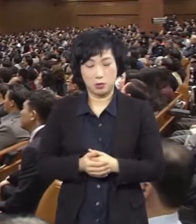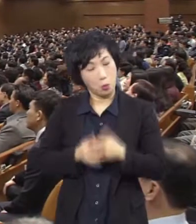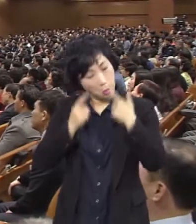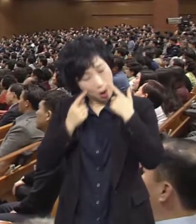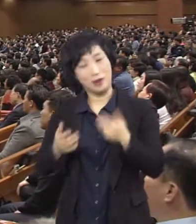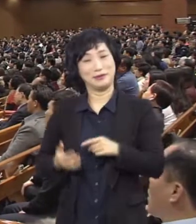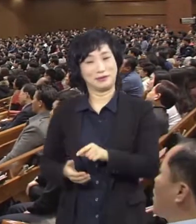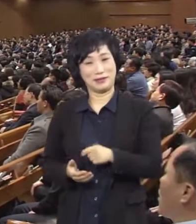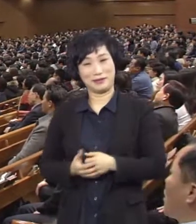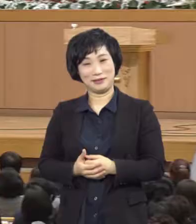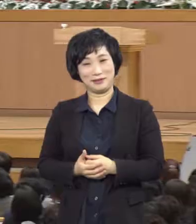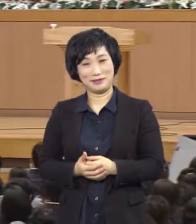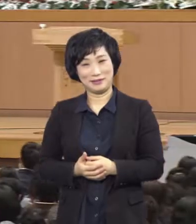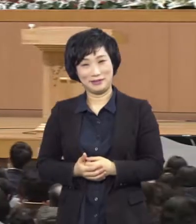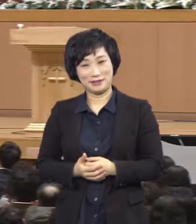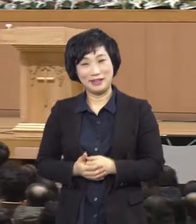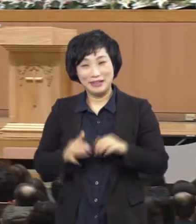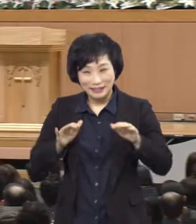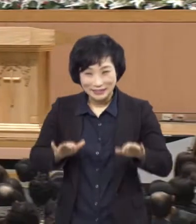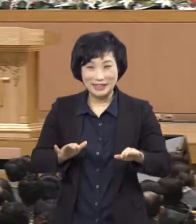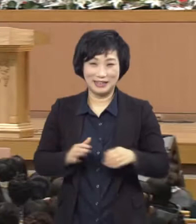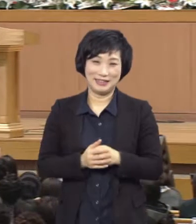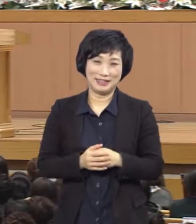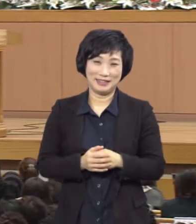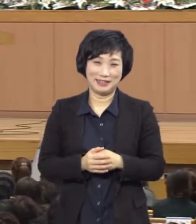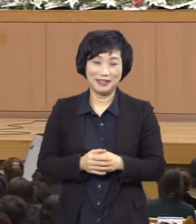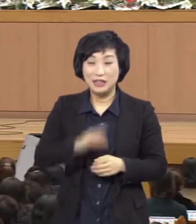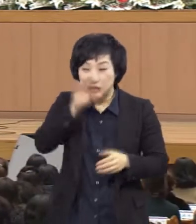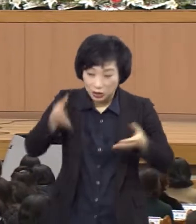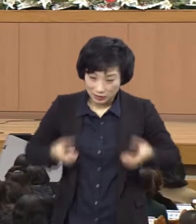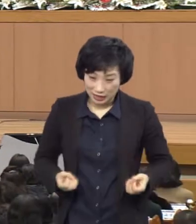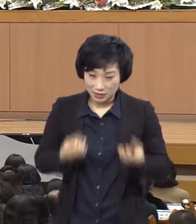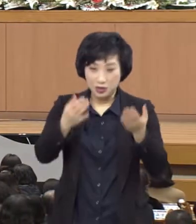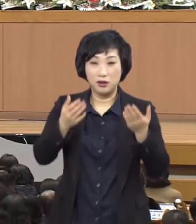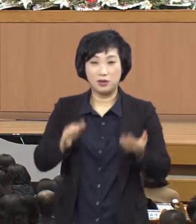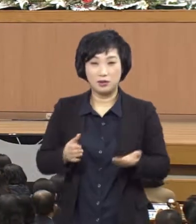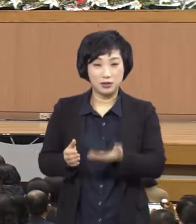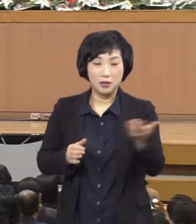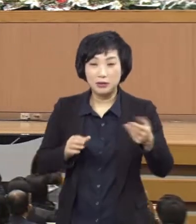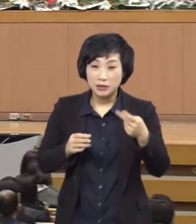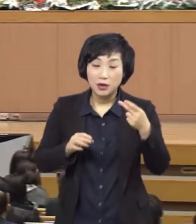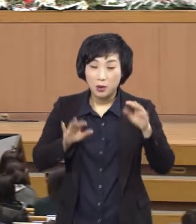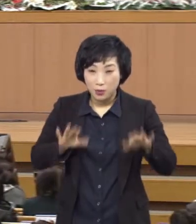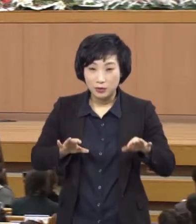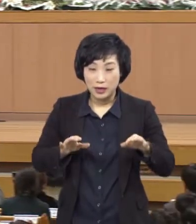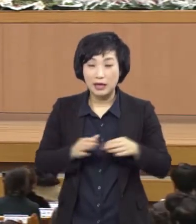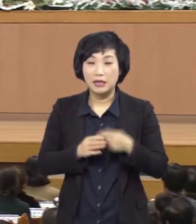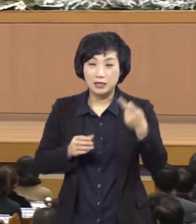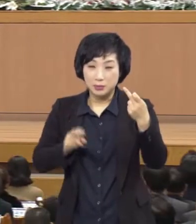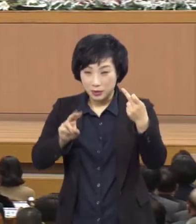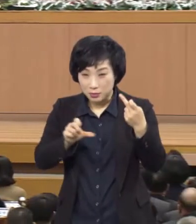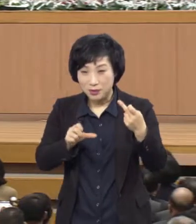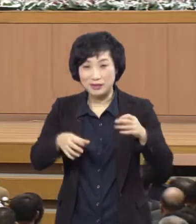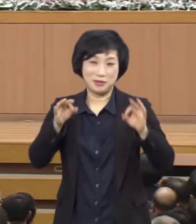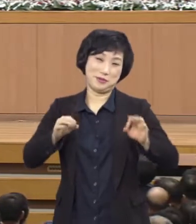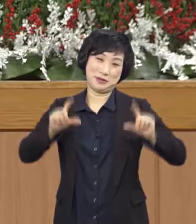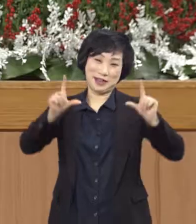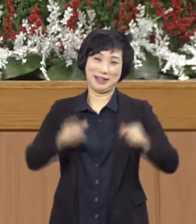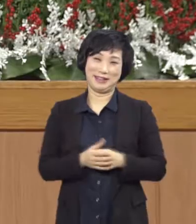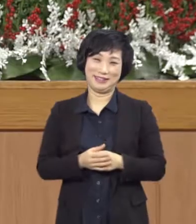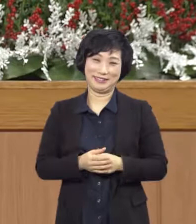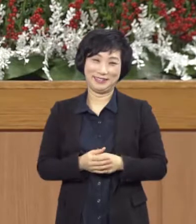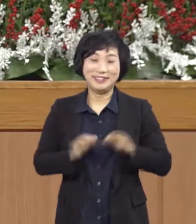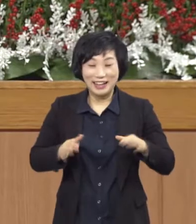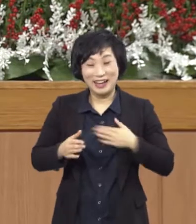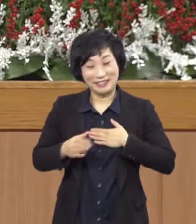확실하지 않냐 이 말이에요. 우리 모두 성탄절이 금요일 날인데 참 신바람 나는 것은